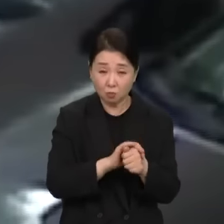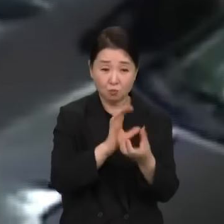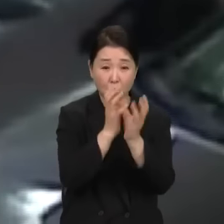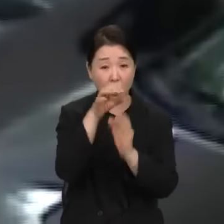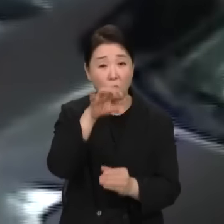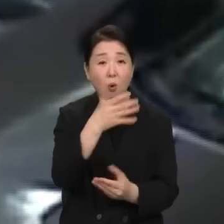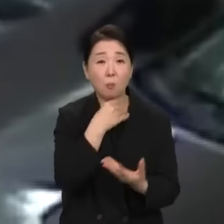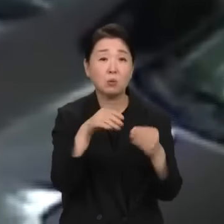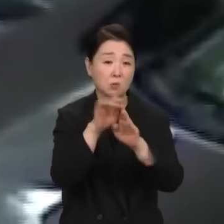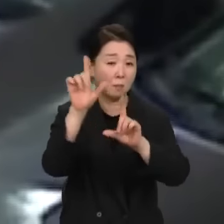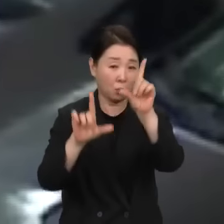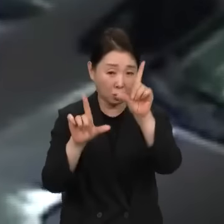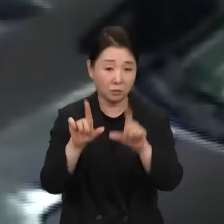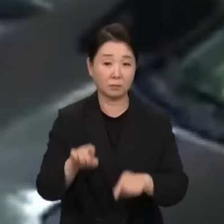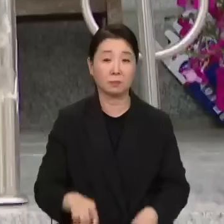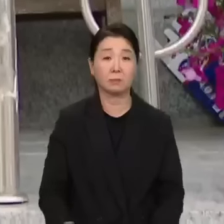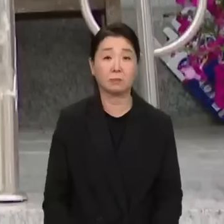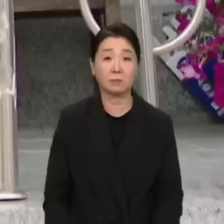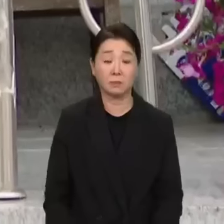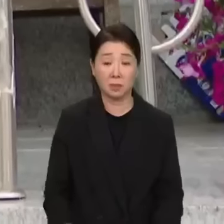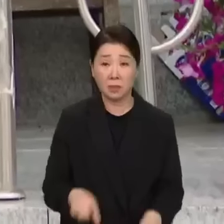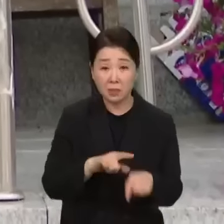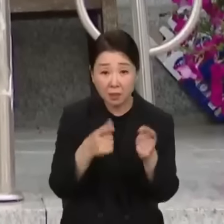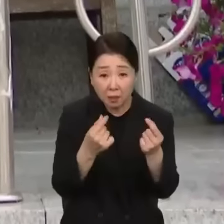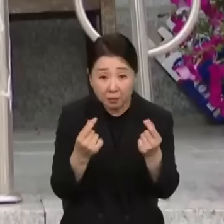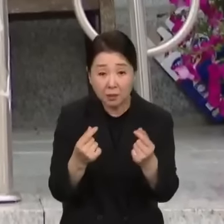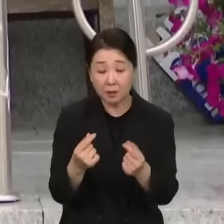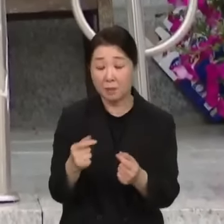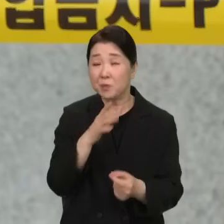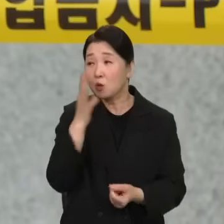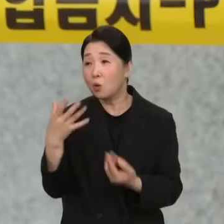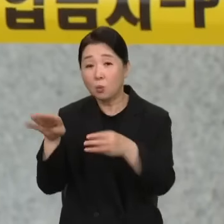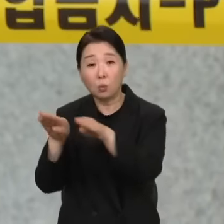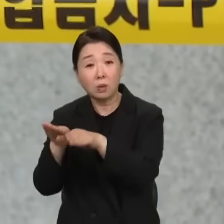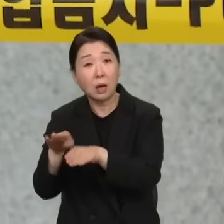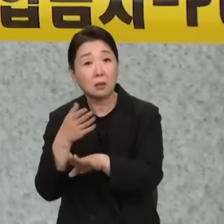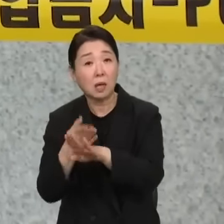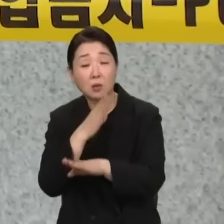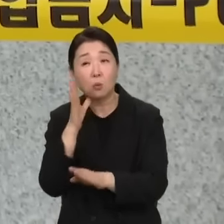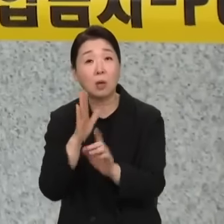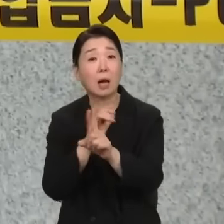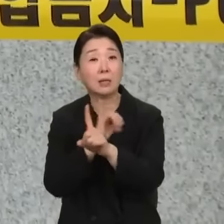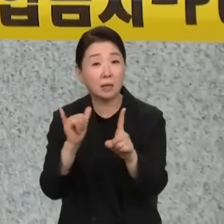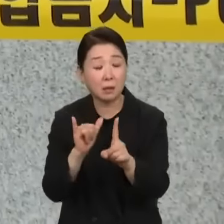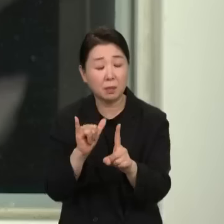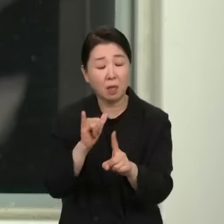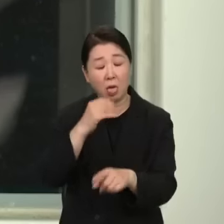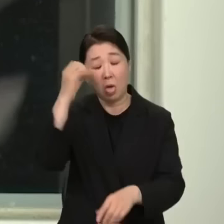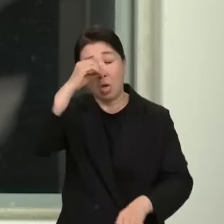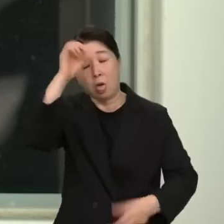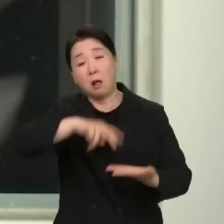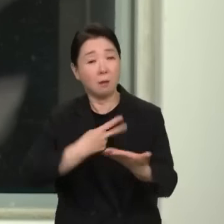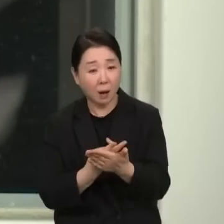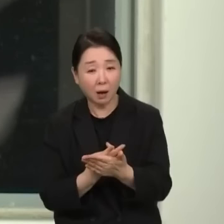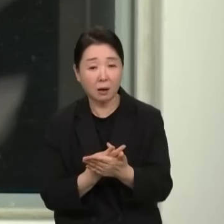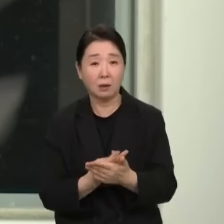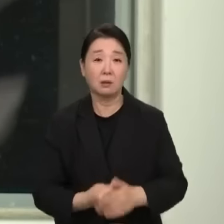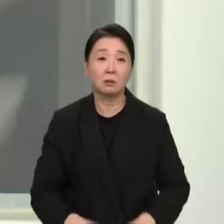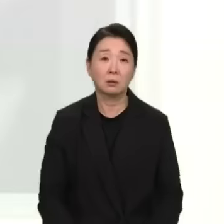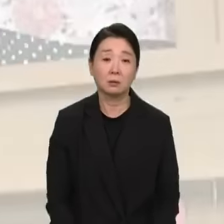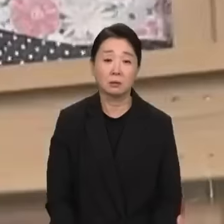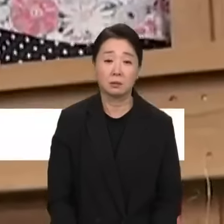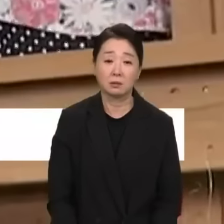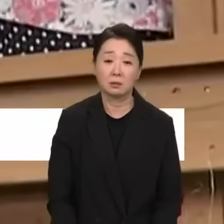한 복지관 모습입니다. 비슷한 시각 인근 경로당에서도 다른 노인 한 명이 같은 증상으로 쓰러졌습니다.